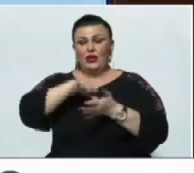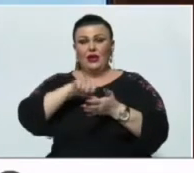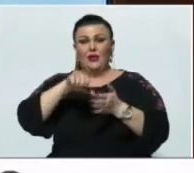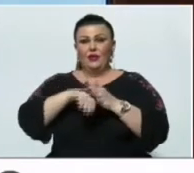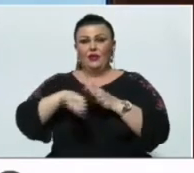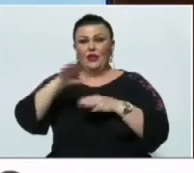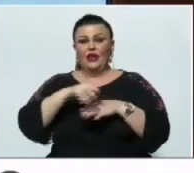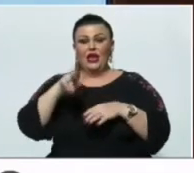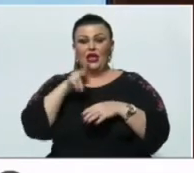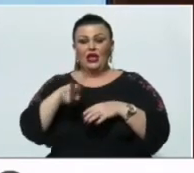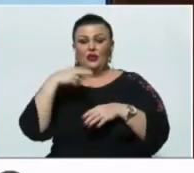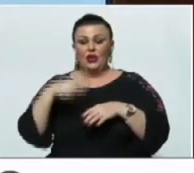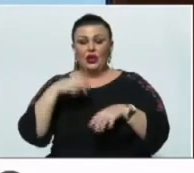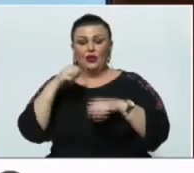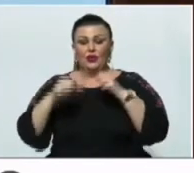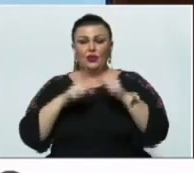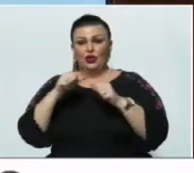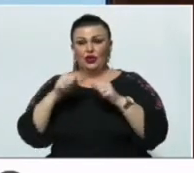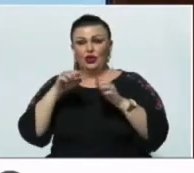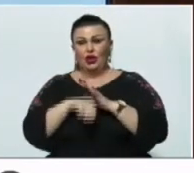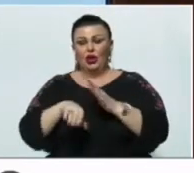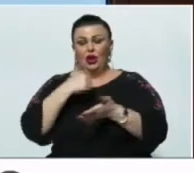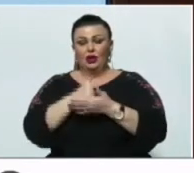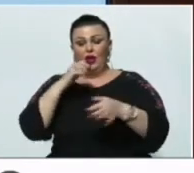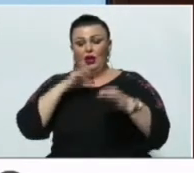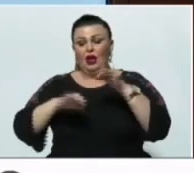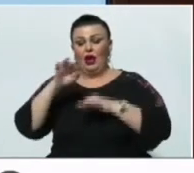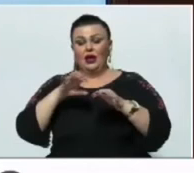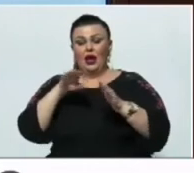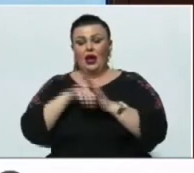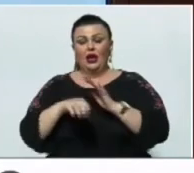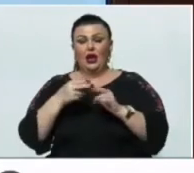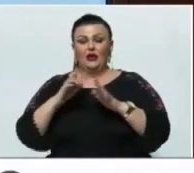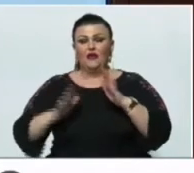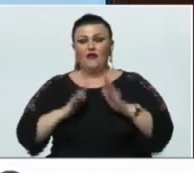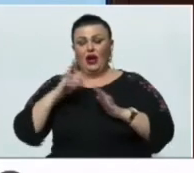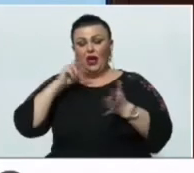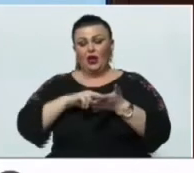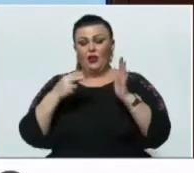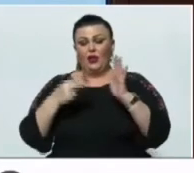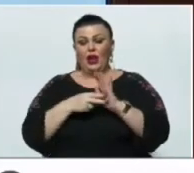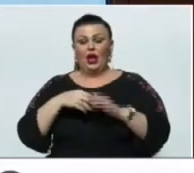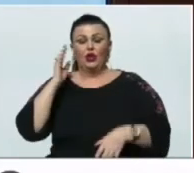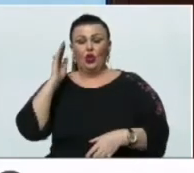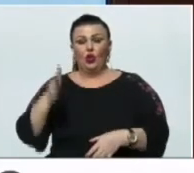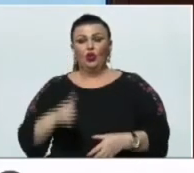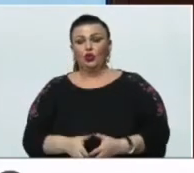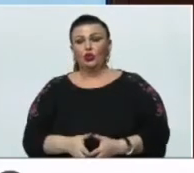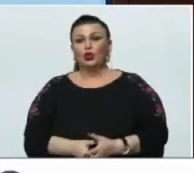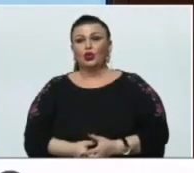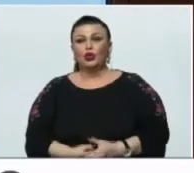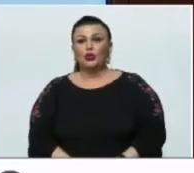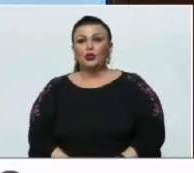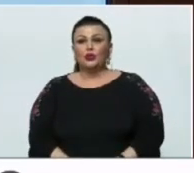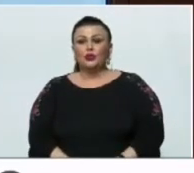Könüllülərinin 2020-ci il üzrə baş tutacaq layihələrinin fəaliyyət planı təsdiq olunmuşdur.